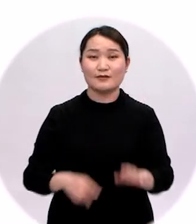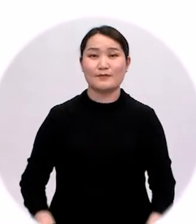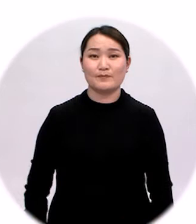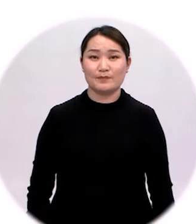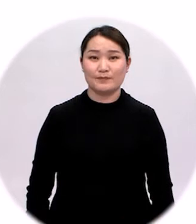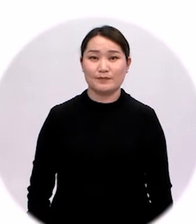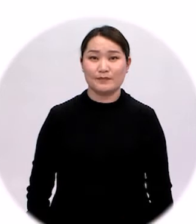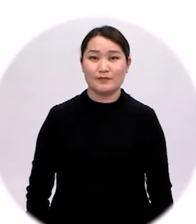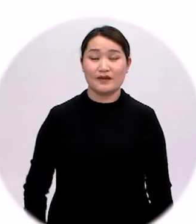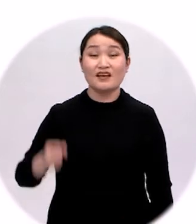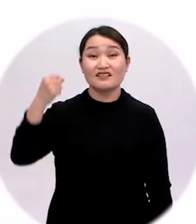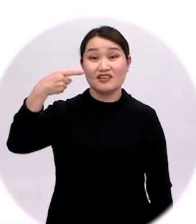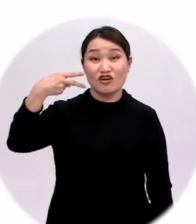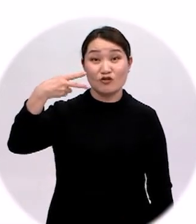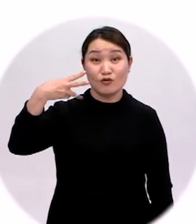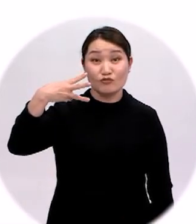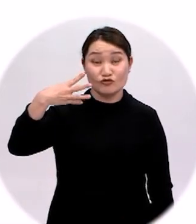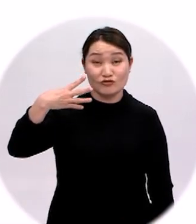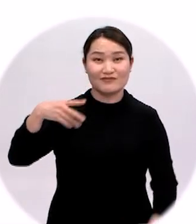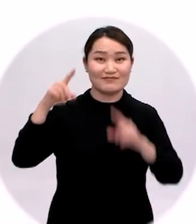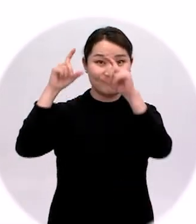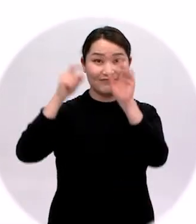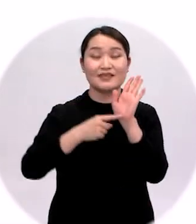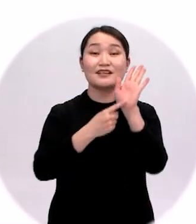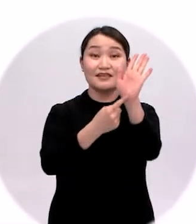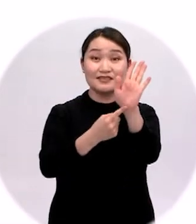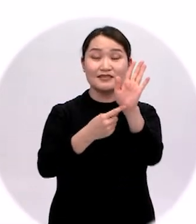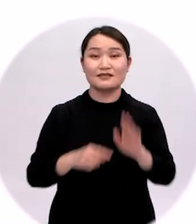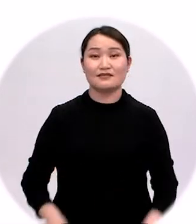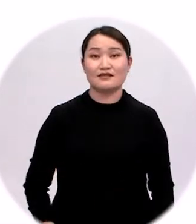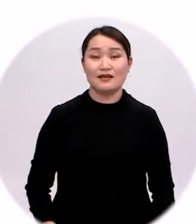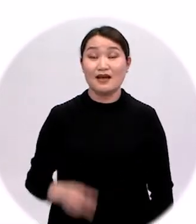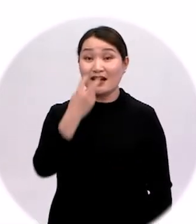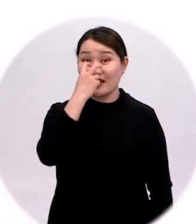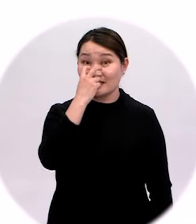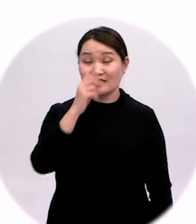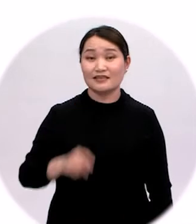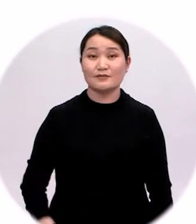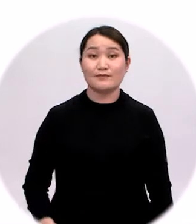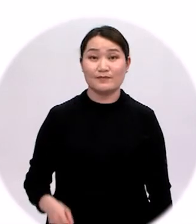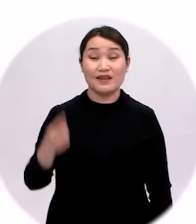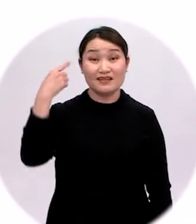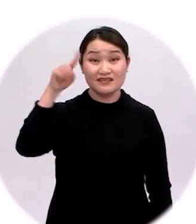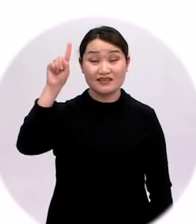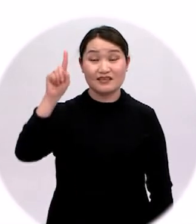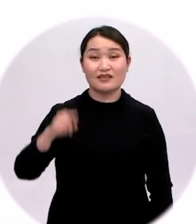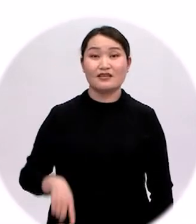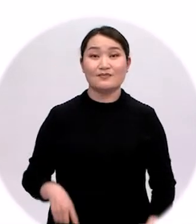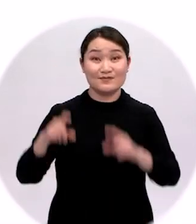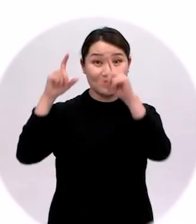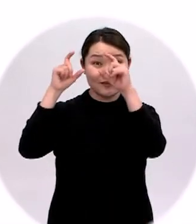Дөрвөн үйлрэлийг зургаар илэрхийлсэн байна. За, зургуудыг ажиглая. Нэг гэсэн дугаартай зургийг